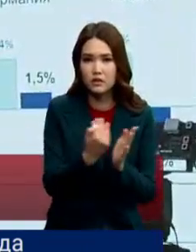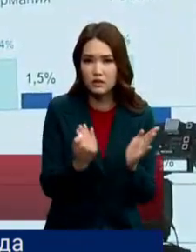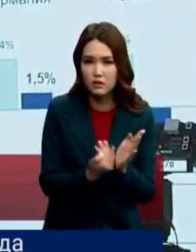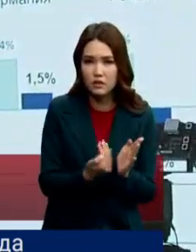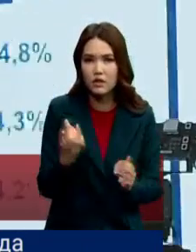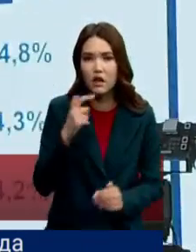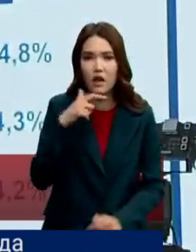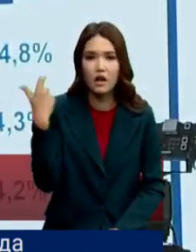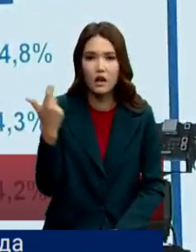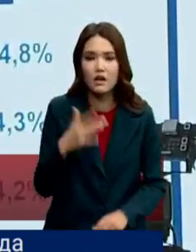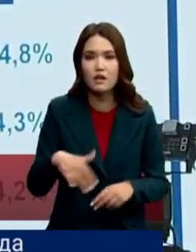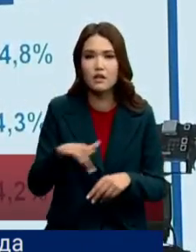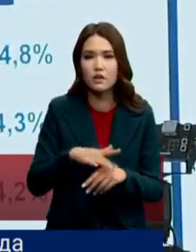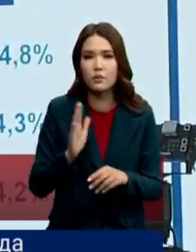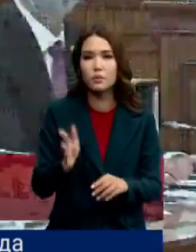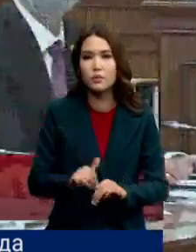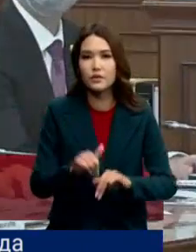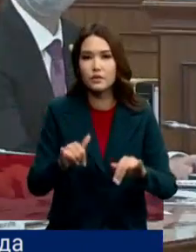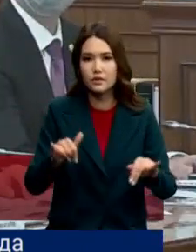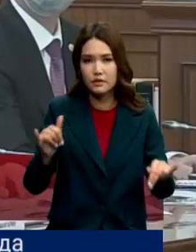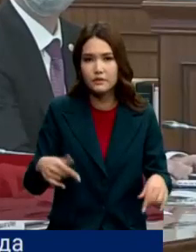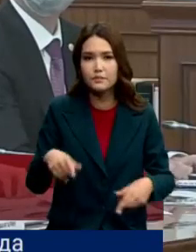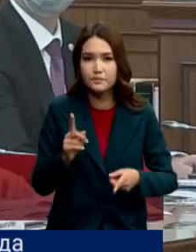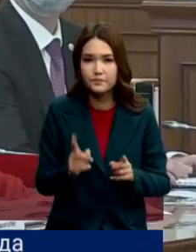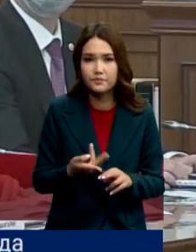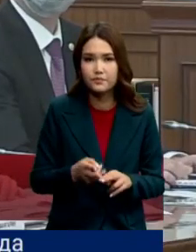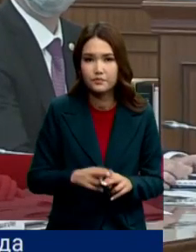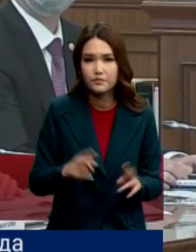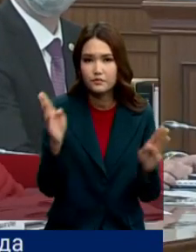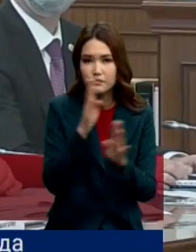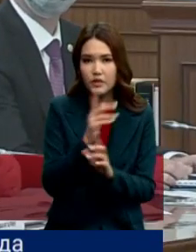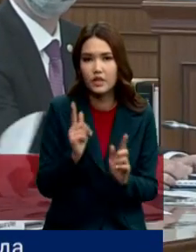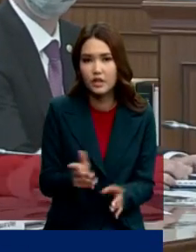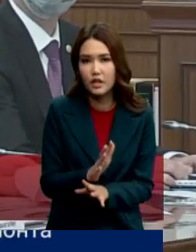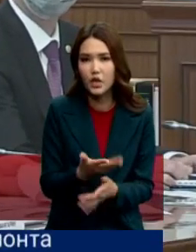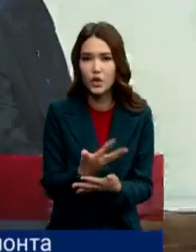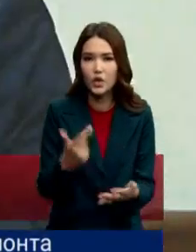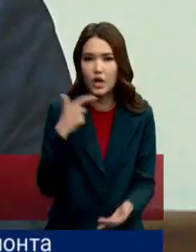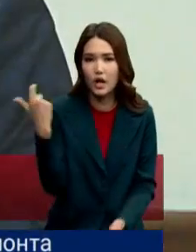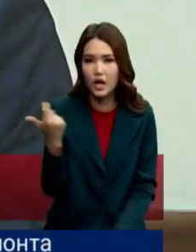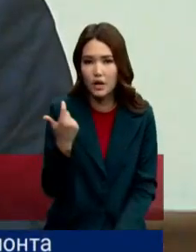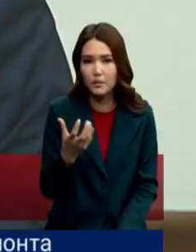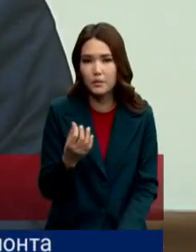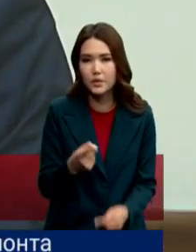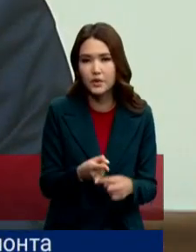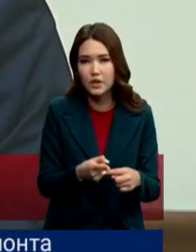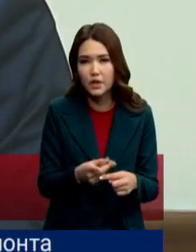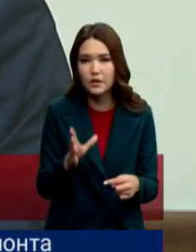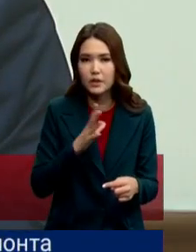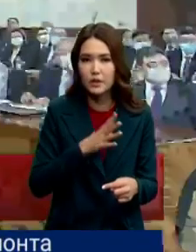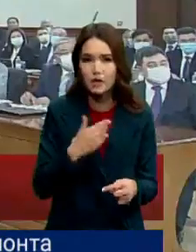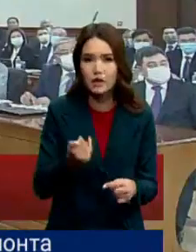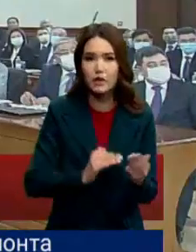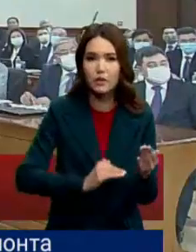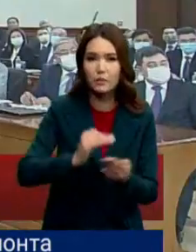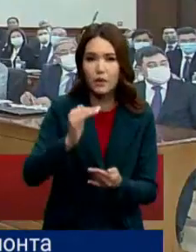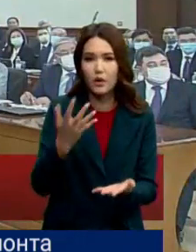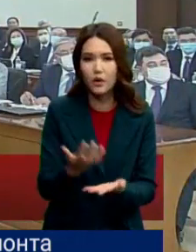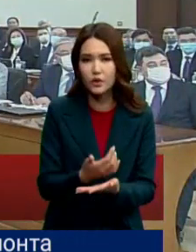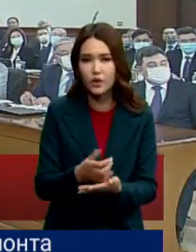И экономика страны будет расти. Правда, с такими прогнозами не согласны некоторые экономисты. В частности, по поводу